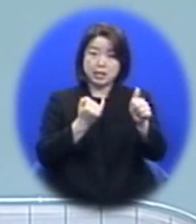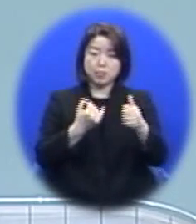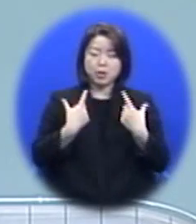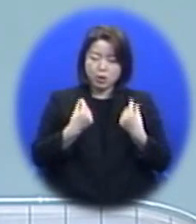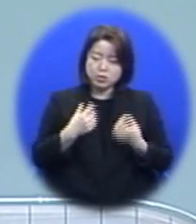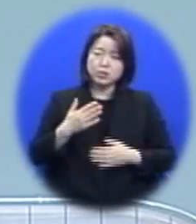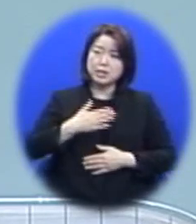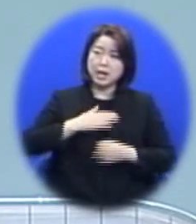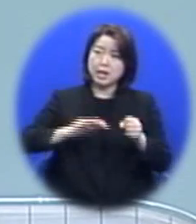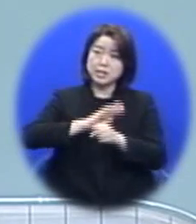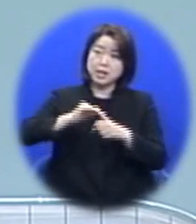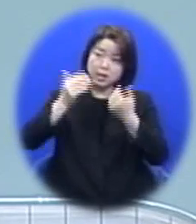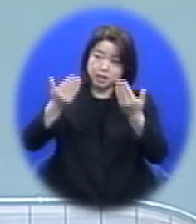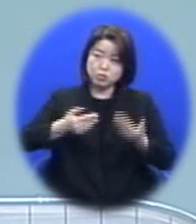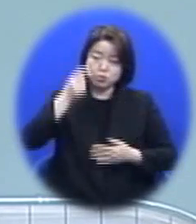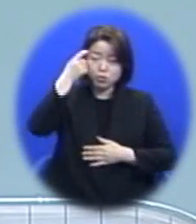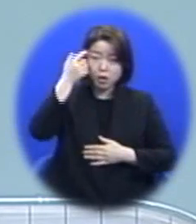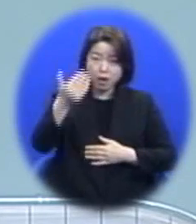사랑할까?